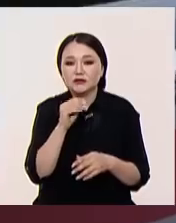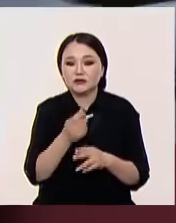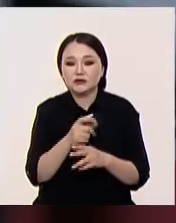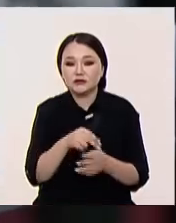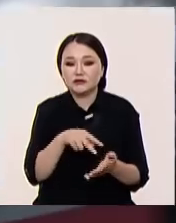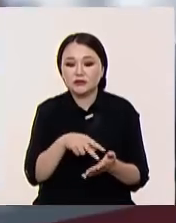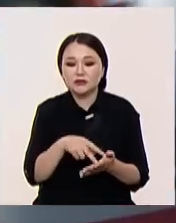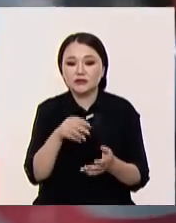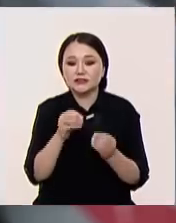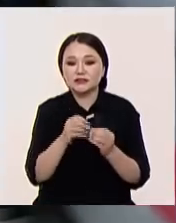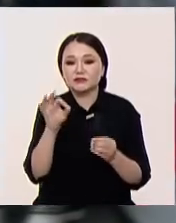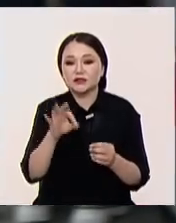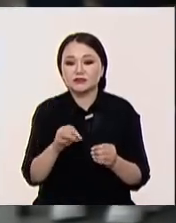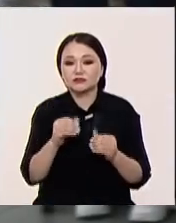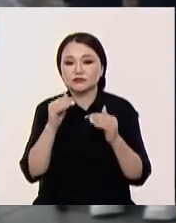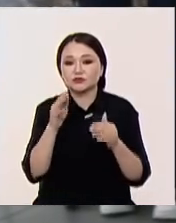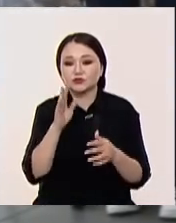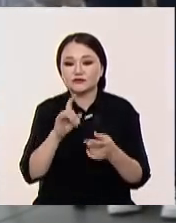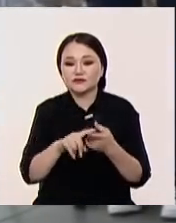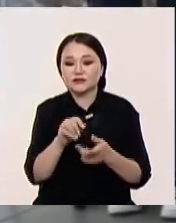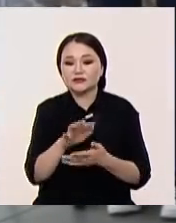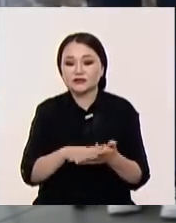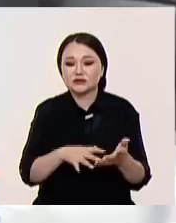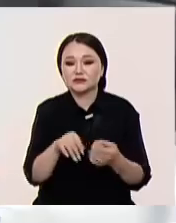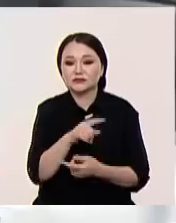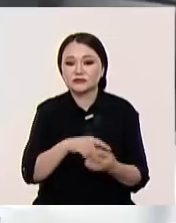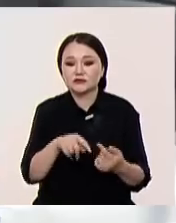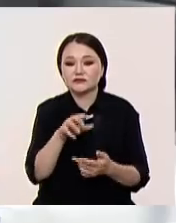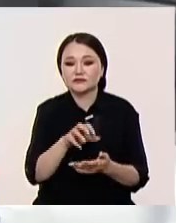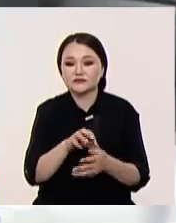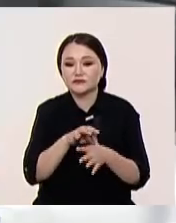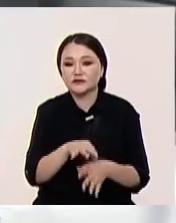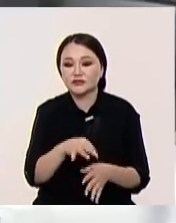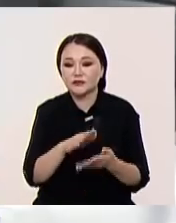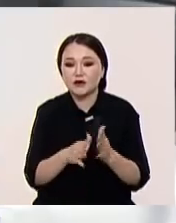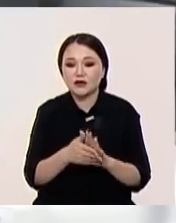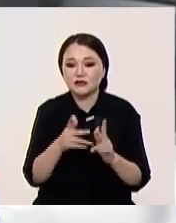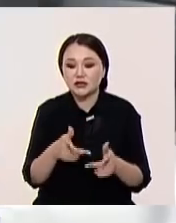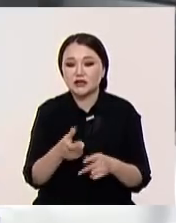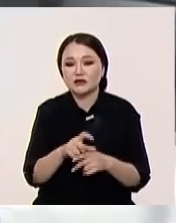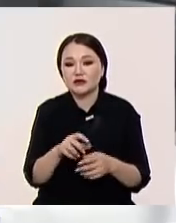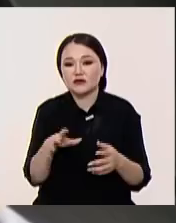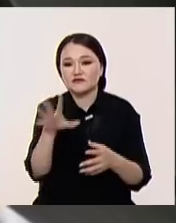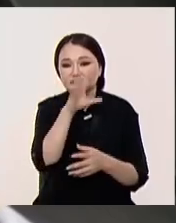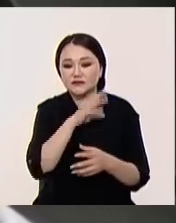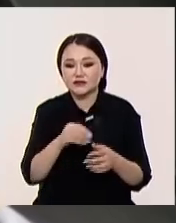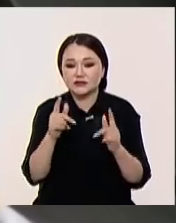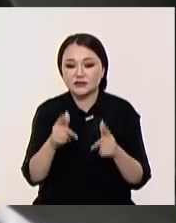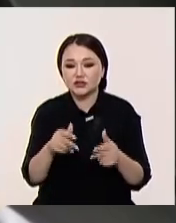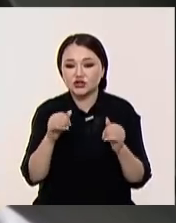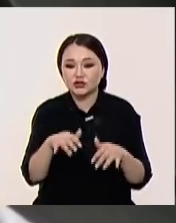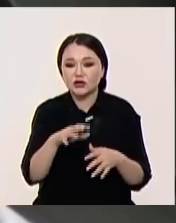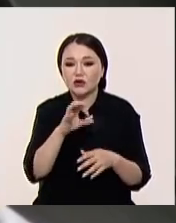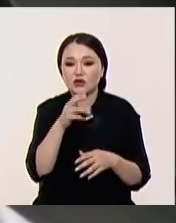сайын 10%-дан өсіп отыратына қатысты алдын ала кәсіпкерлермен келіссөздер жүргізілгендіктен бұл ортақ шешім деп отыр. Ал одаққа мүше